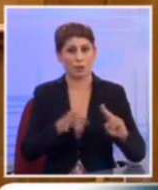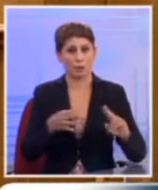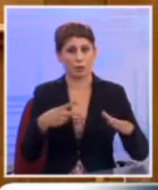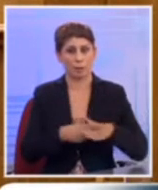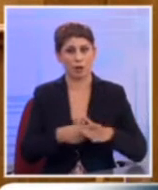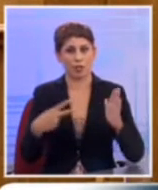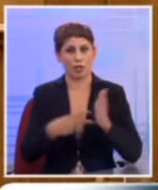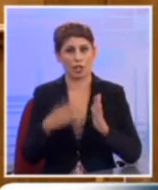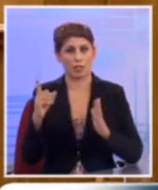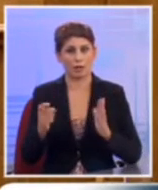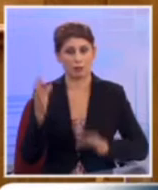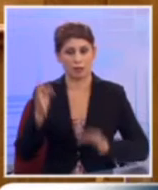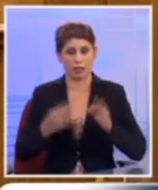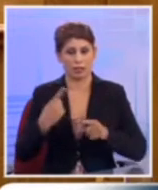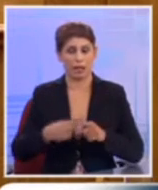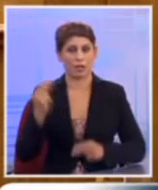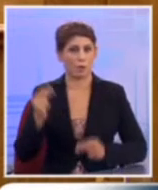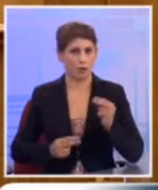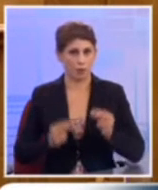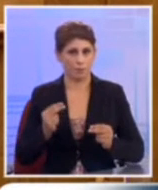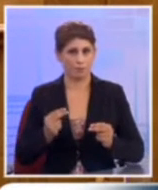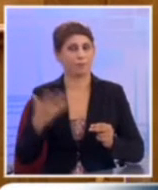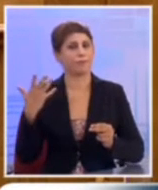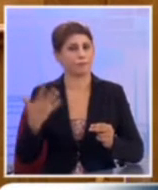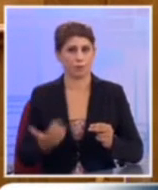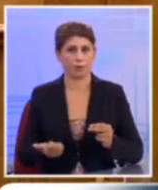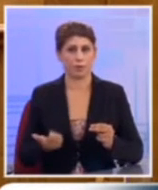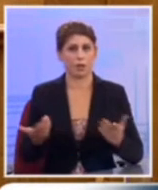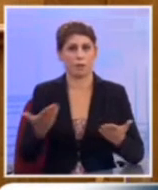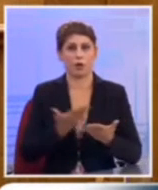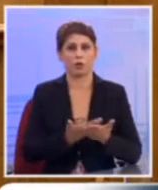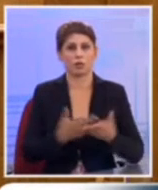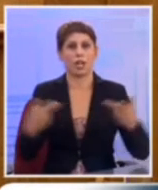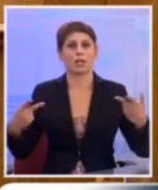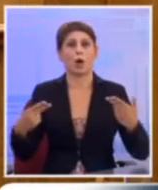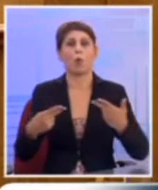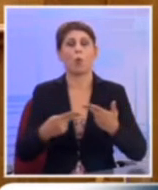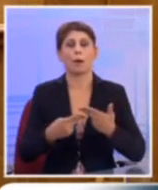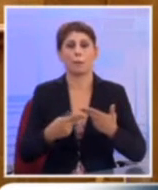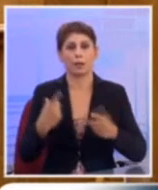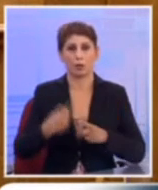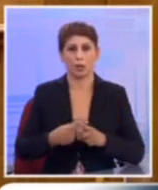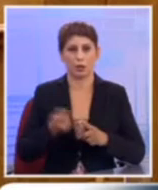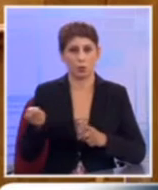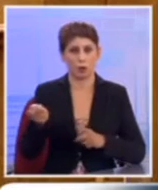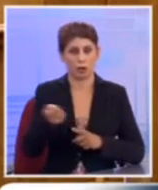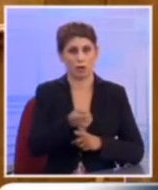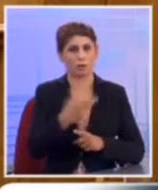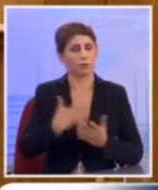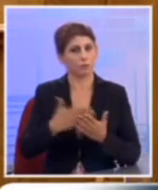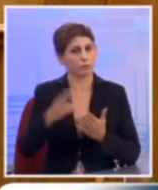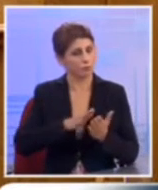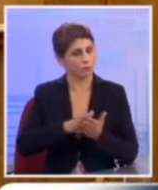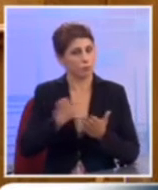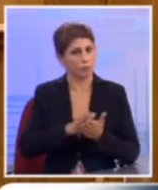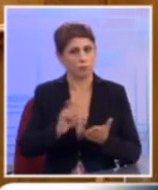2010 που συζητήθηκε το ελληνικό πρόβλημα, υπήρξε πρόταση για κούρεμα του ελληνικού χρέους. Έχουν δημοσιευτεί